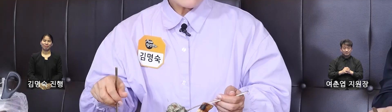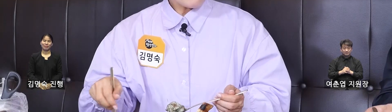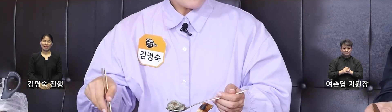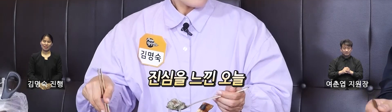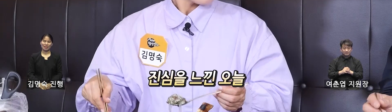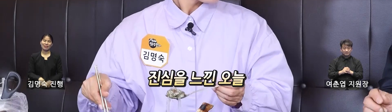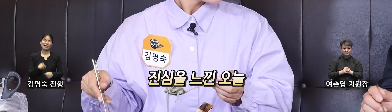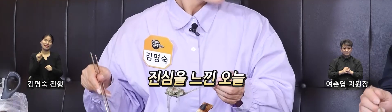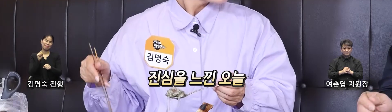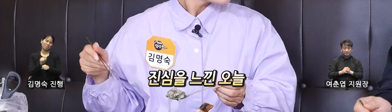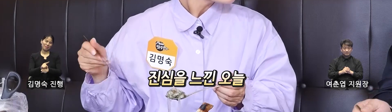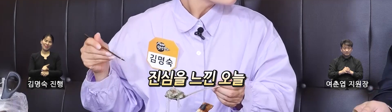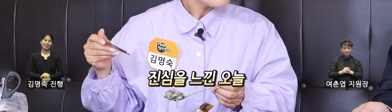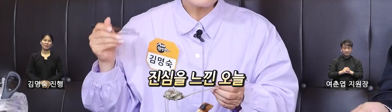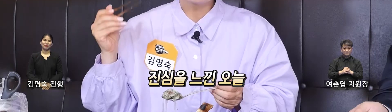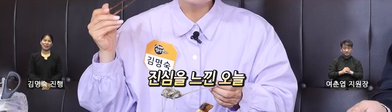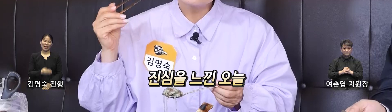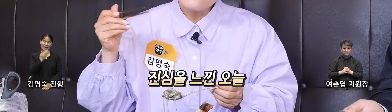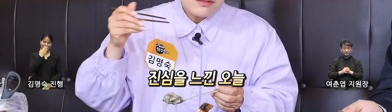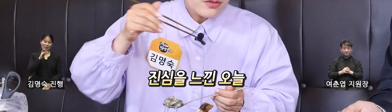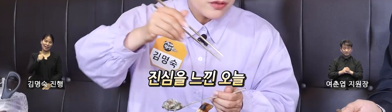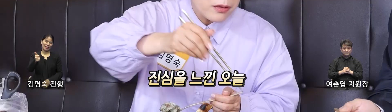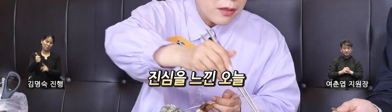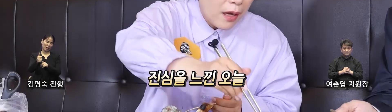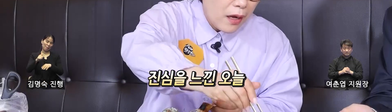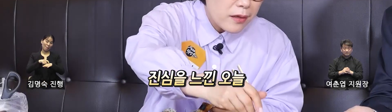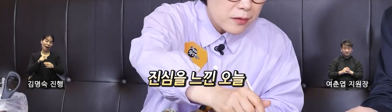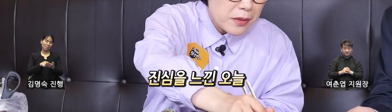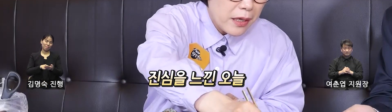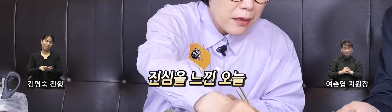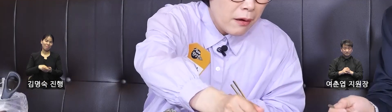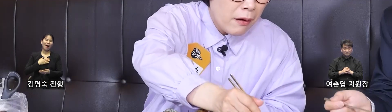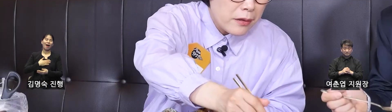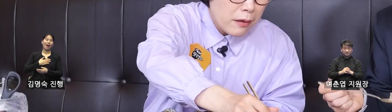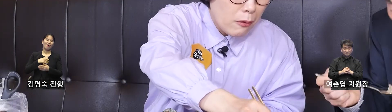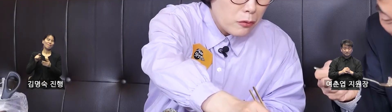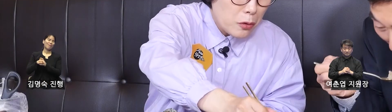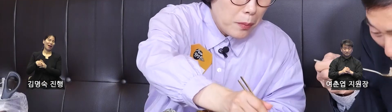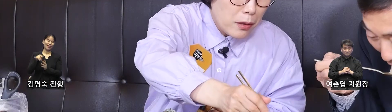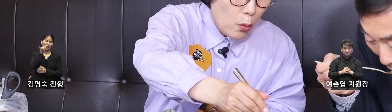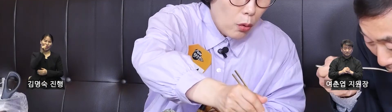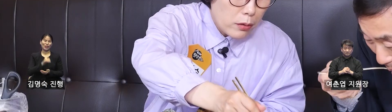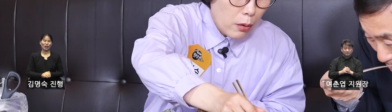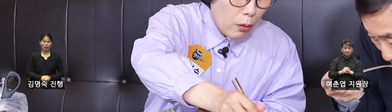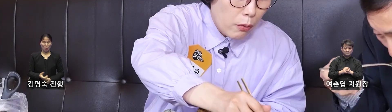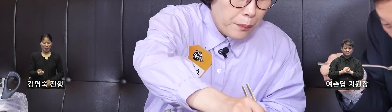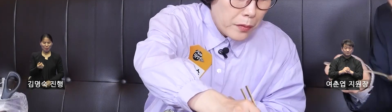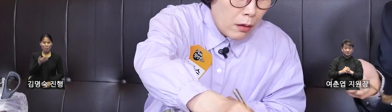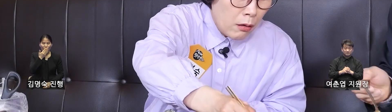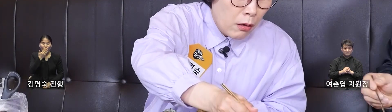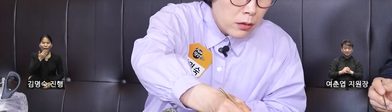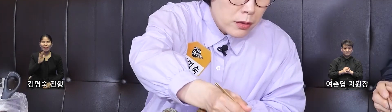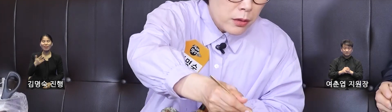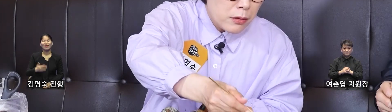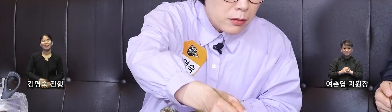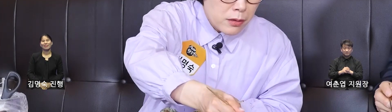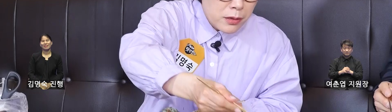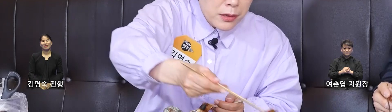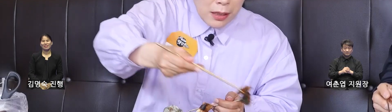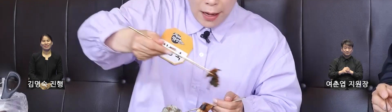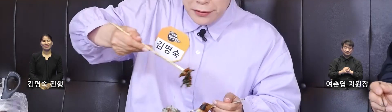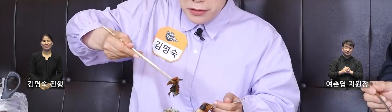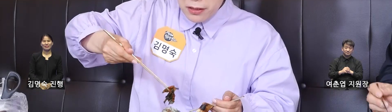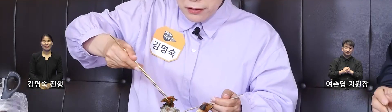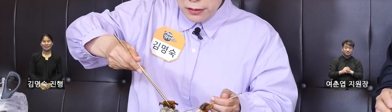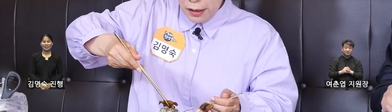이미 그 사장님의 마음을 저희는 알았습니다. 저 빨리 먹어야 돼요.